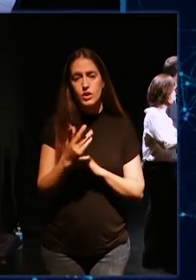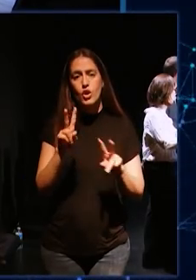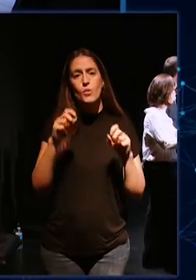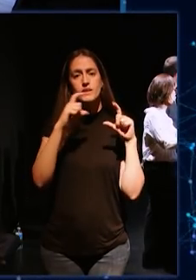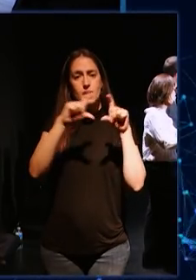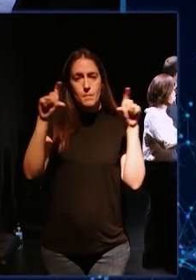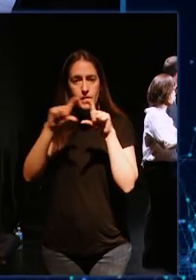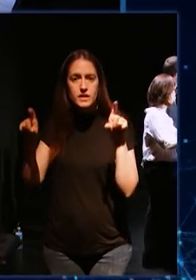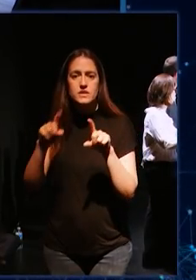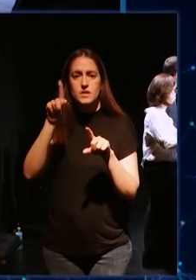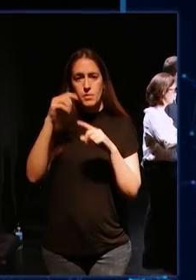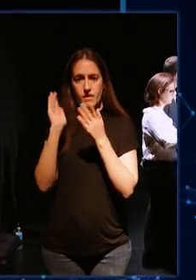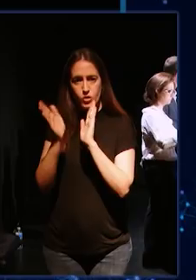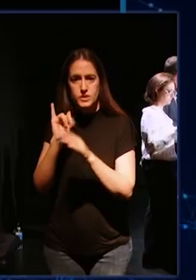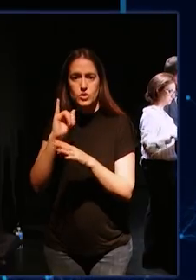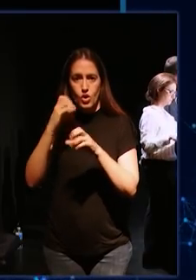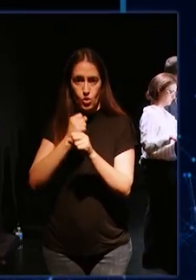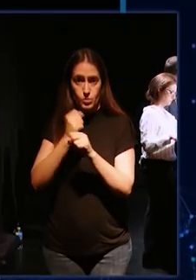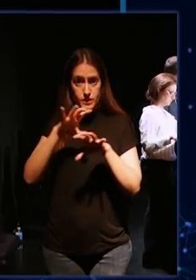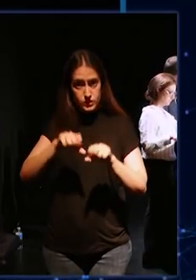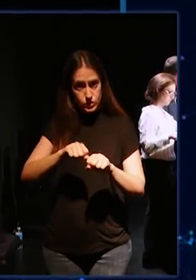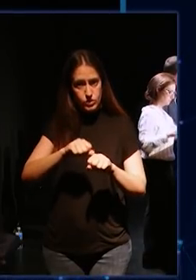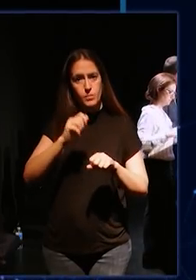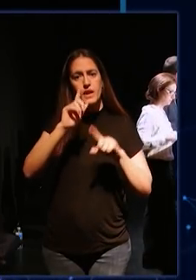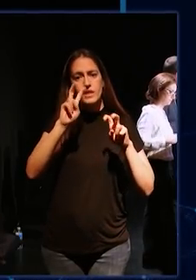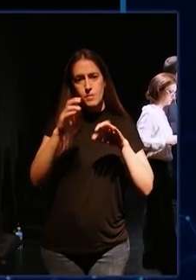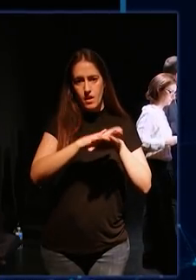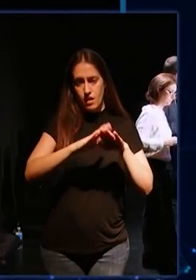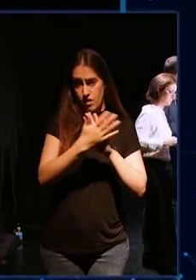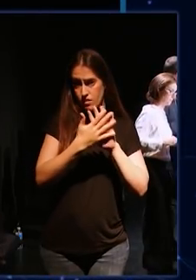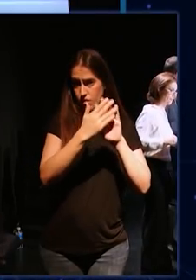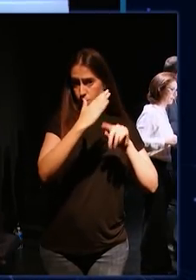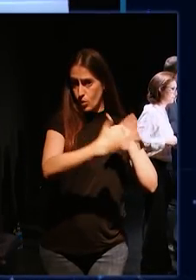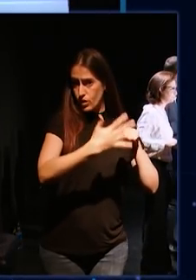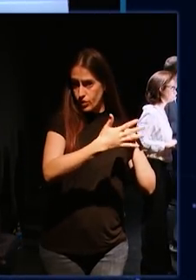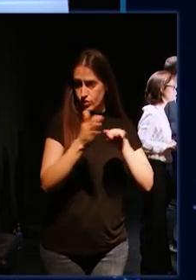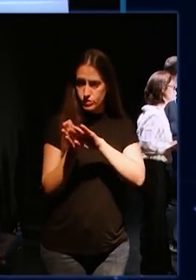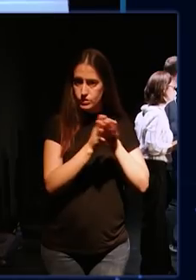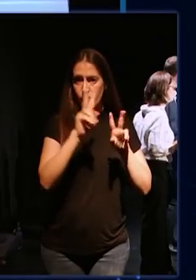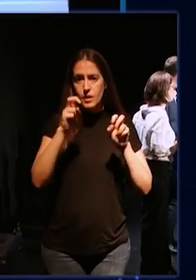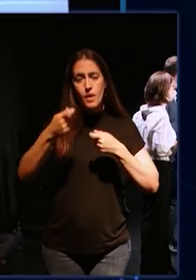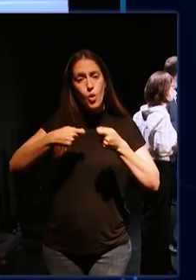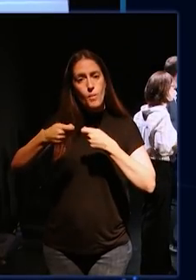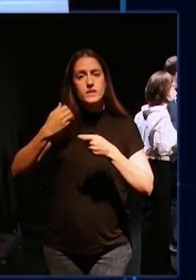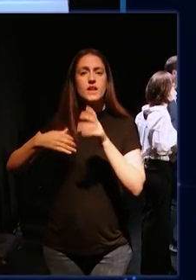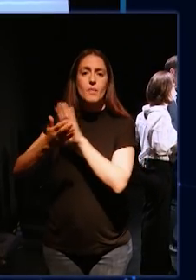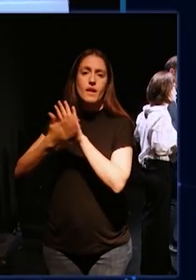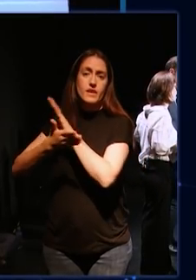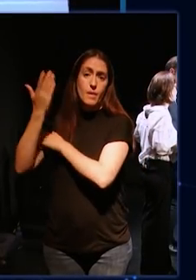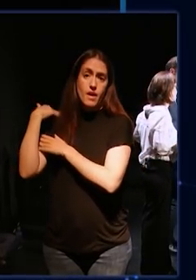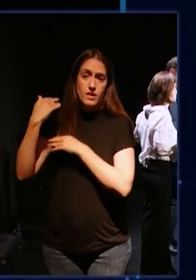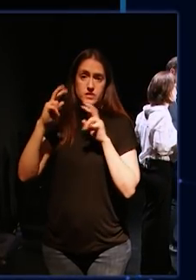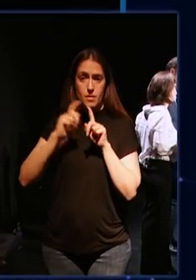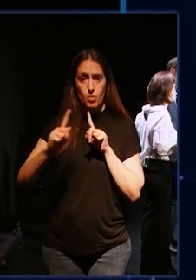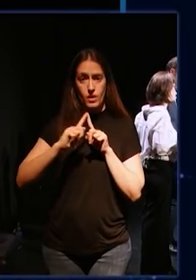formació, l'ocupació de persones, això pel tema de polígons. Pel tema de comerç, ja ho hem dit abans en el tema de la mobilitat,